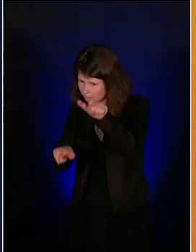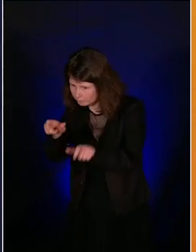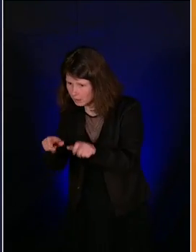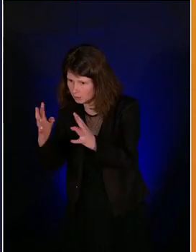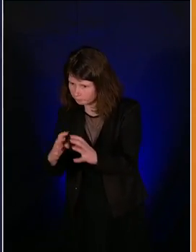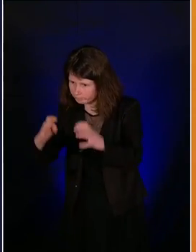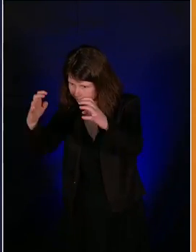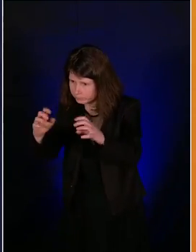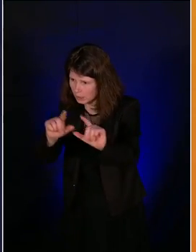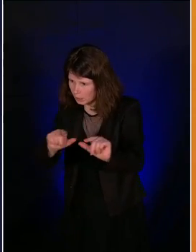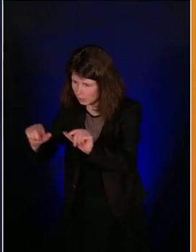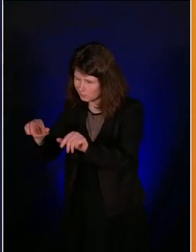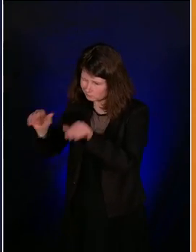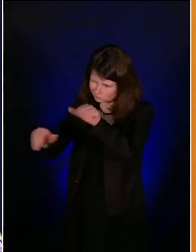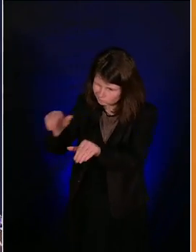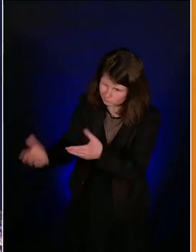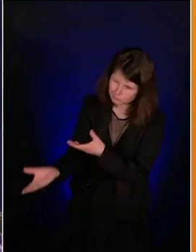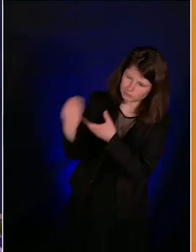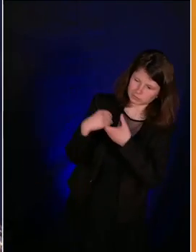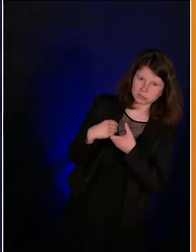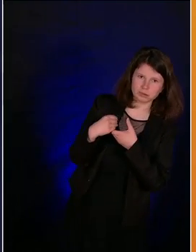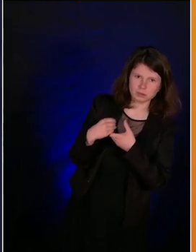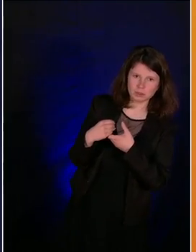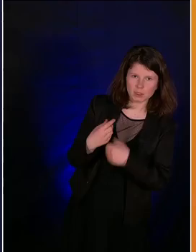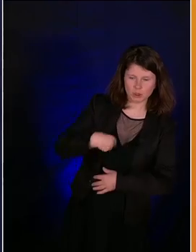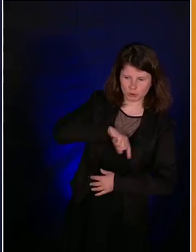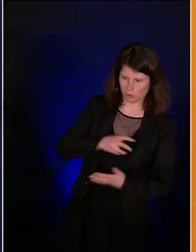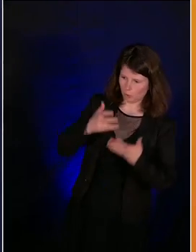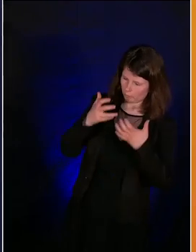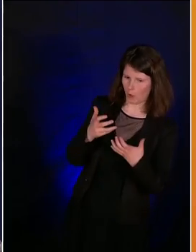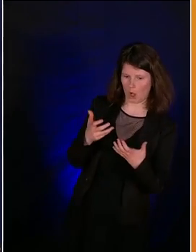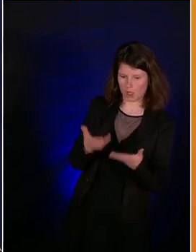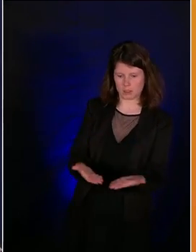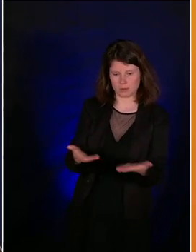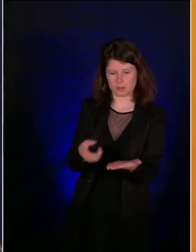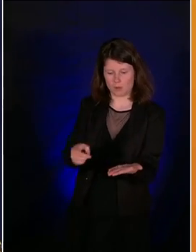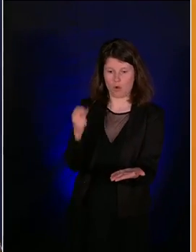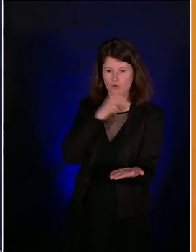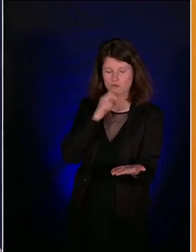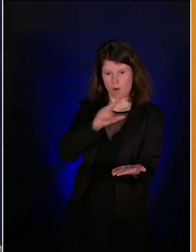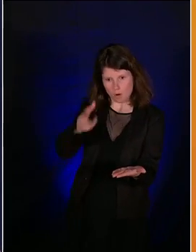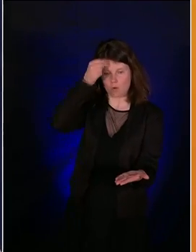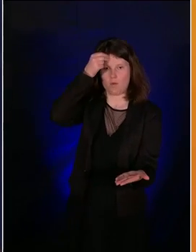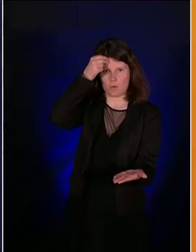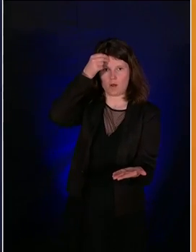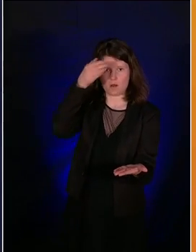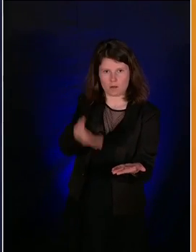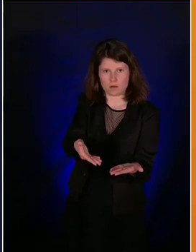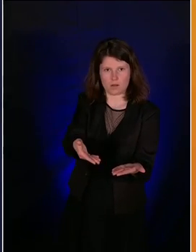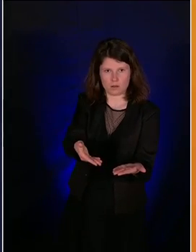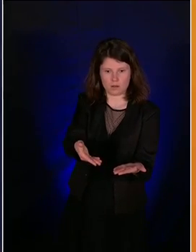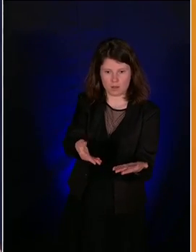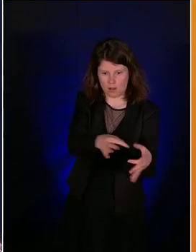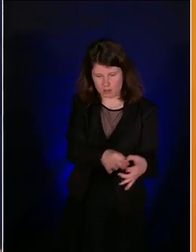motion nos organisations appellent donc à ce que nous prenions enfin l'urgence de cette affaire de droits et moyens syndicaux à la hauteur de son